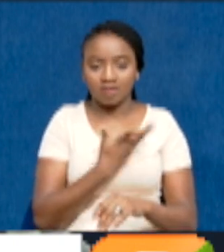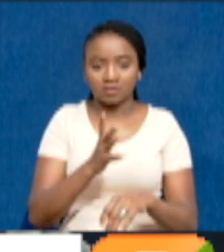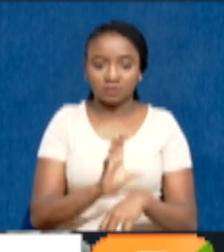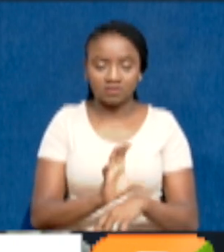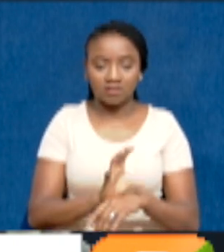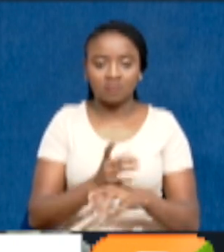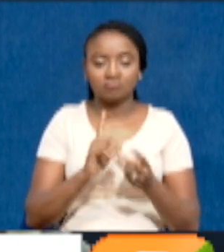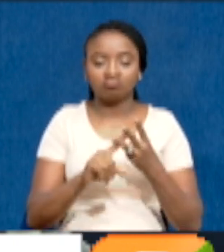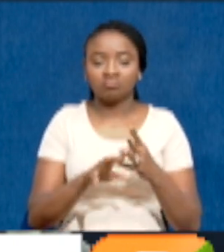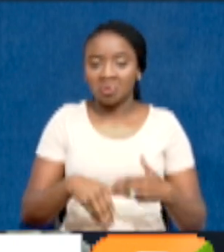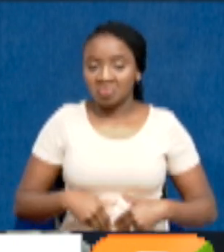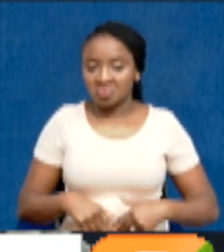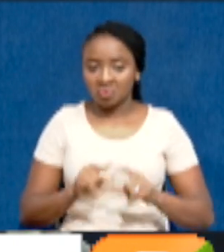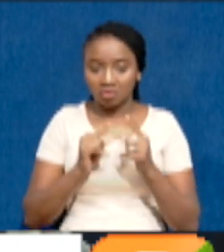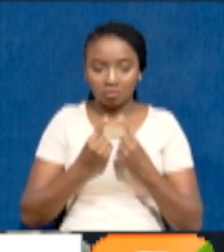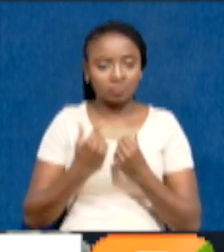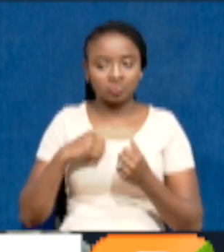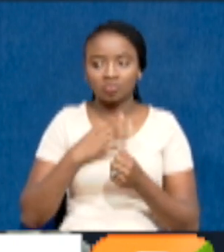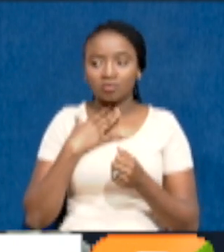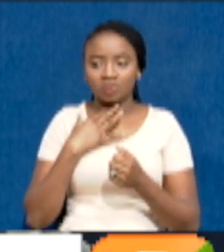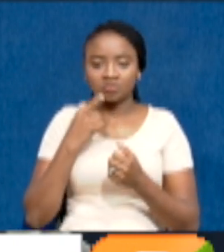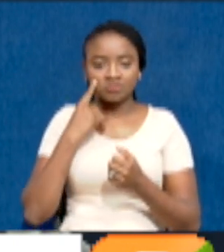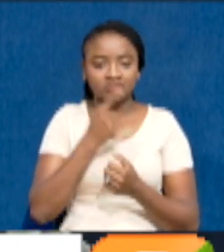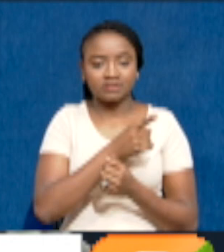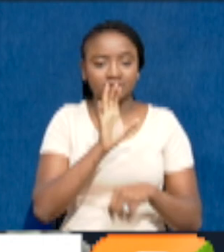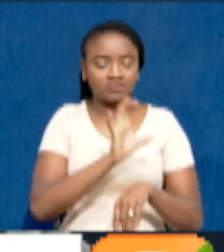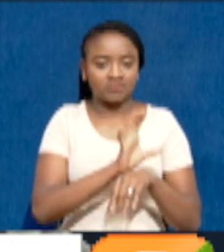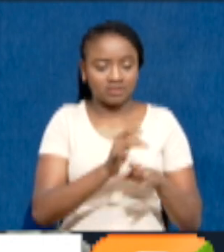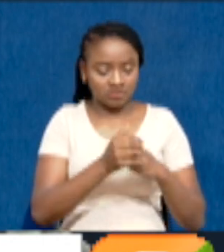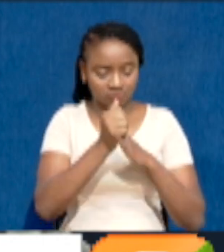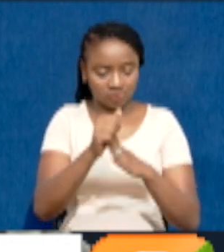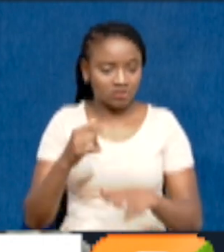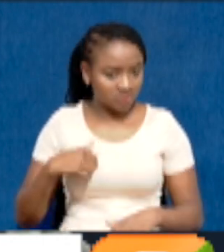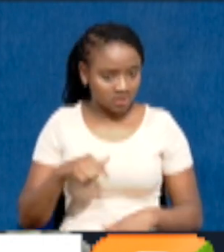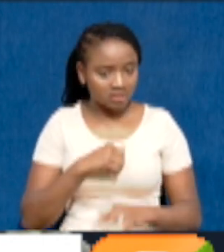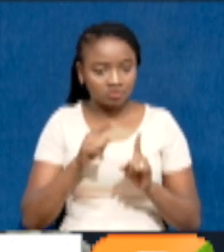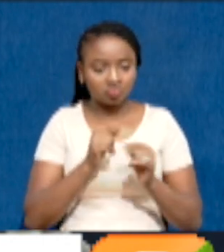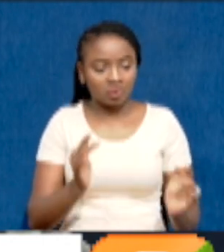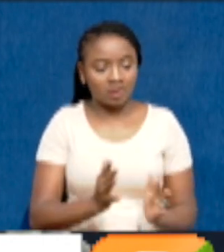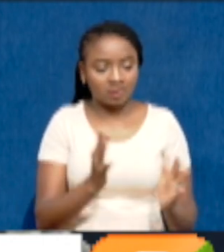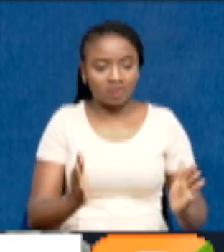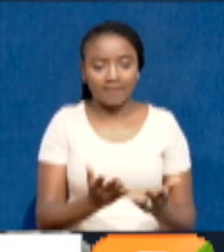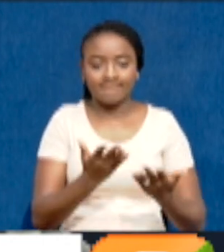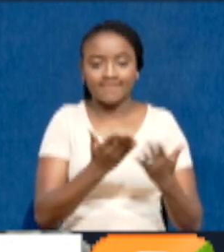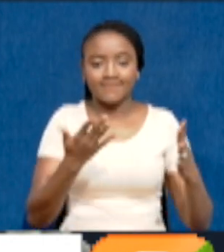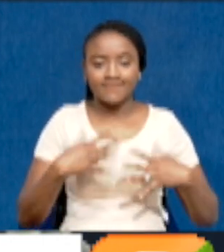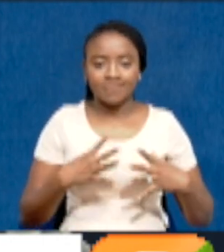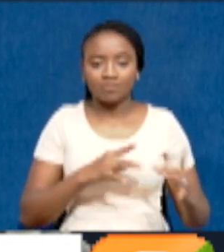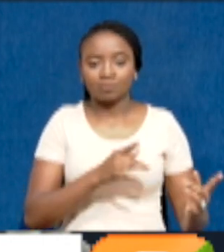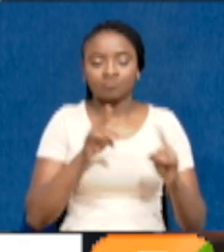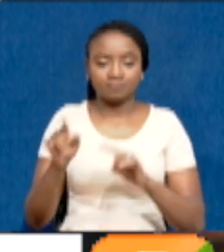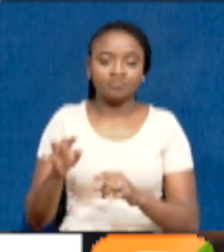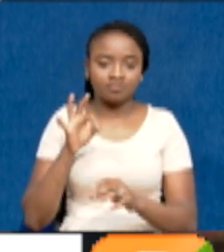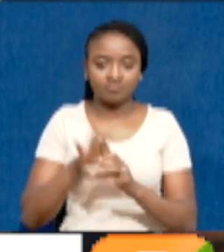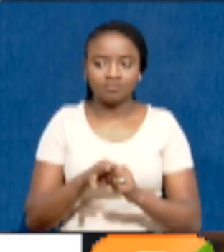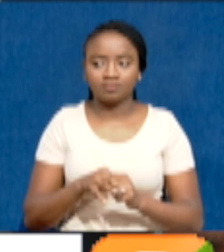youth groups. We want to see guidance from the church also. Leaders who can mobilize voter registration, churches should also play a